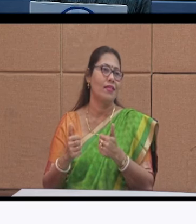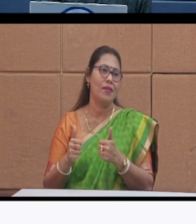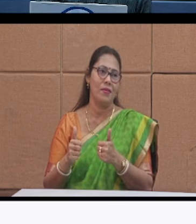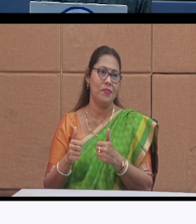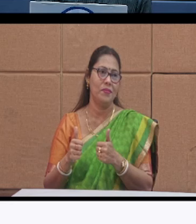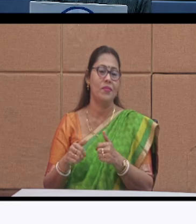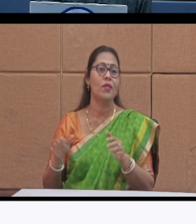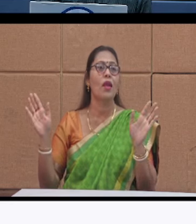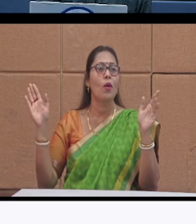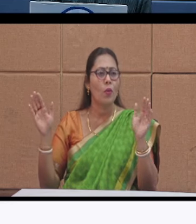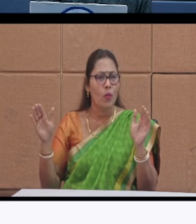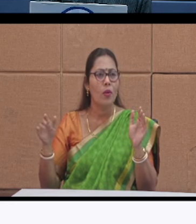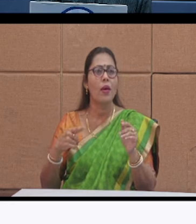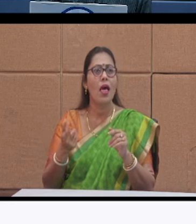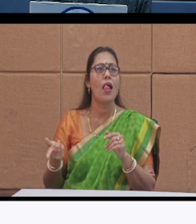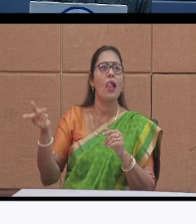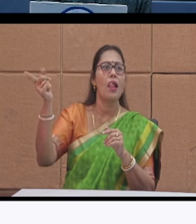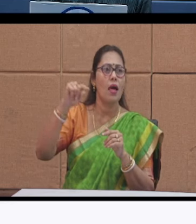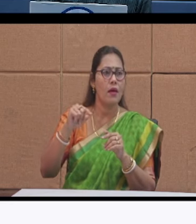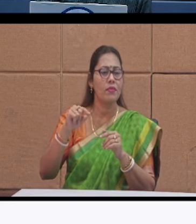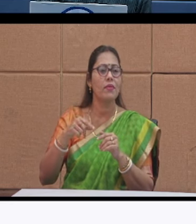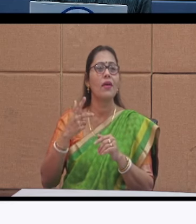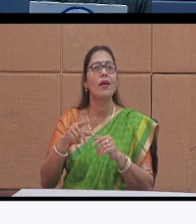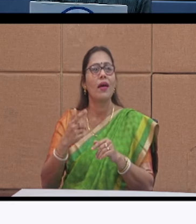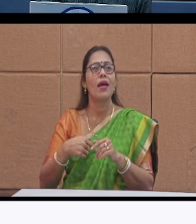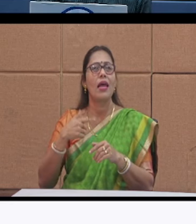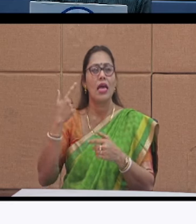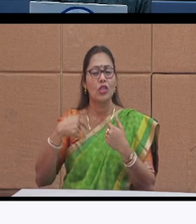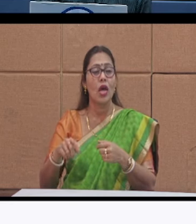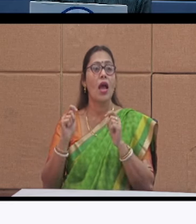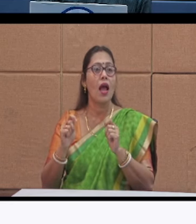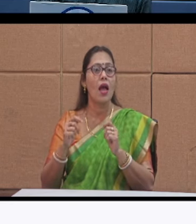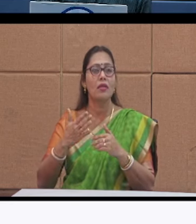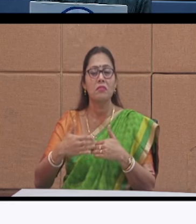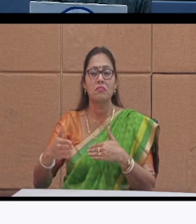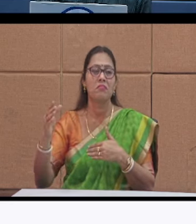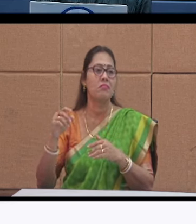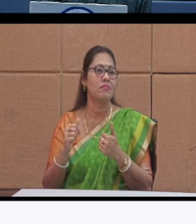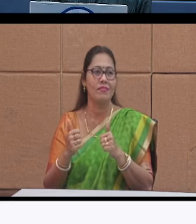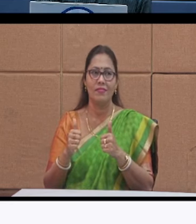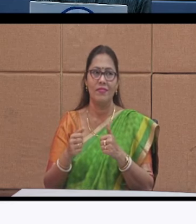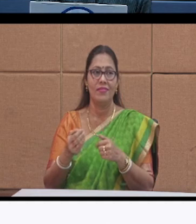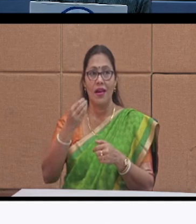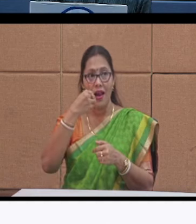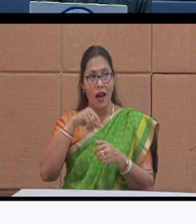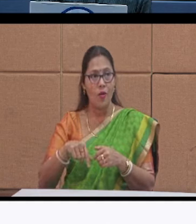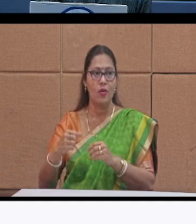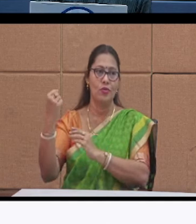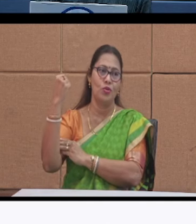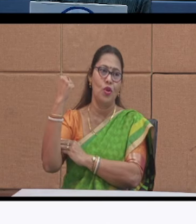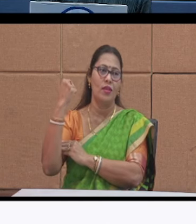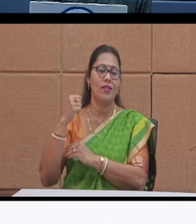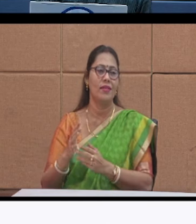ছাপ দেওয়া লাফিয়ে শিকার সংগ্রহ করা একটা কাজও কিন্তু সম্ভব